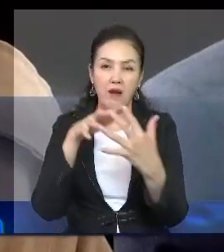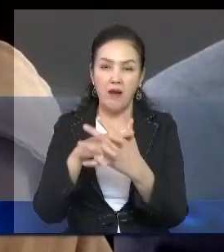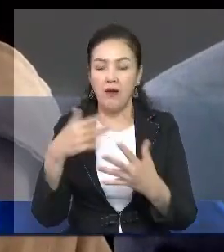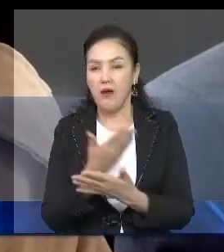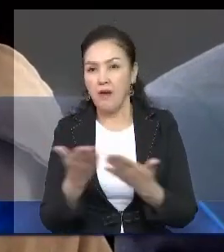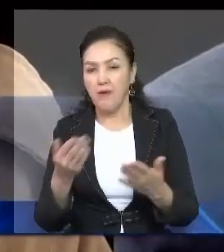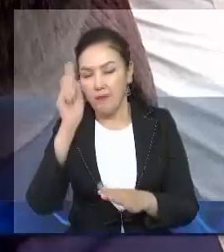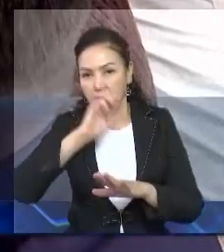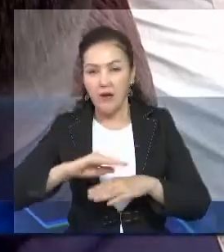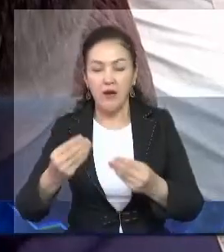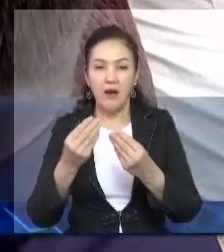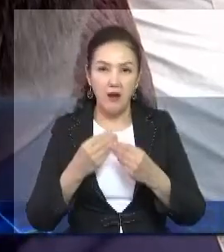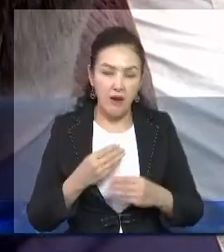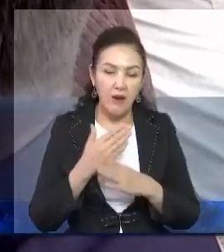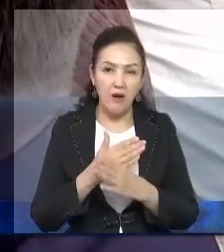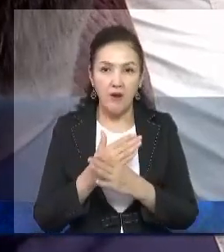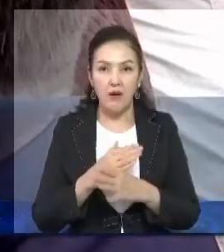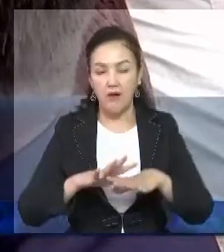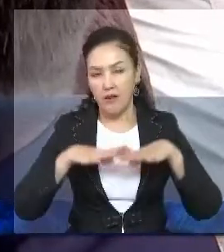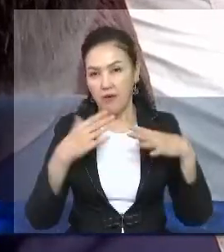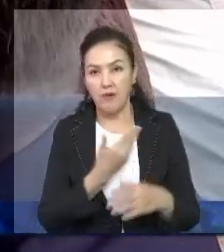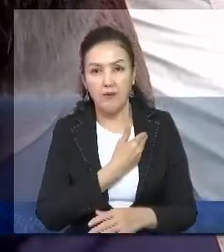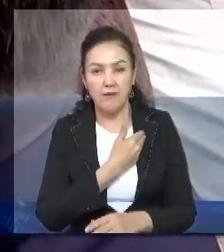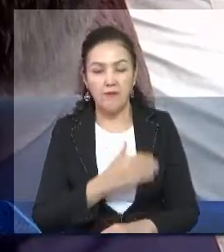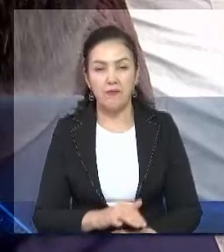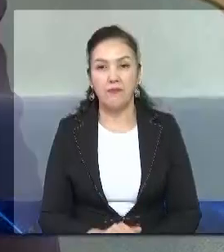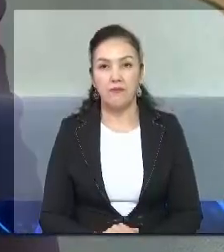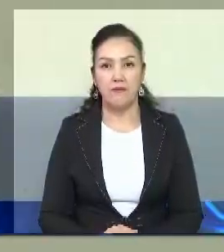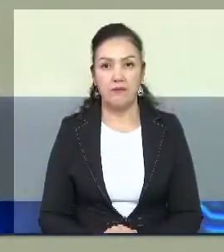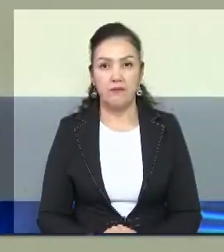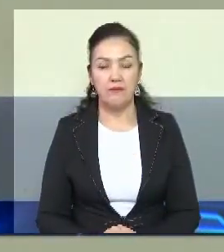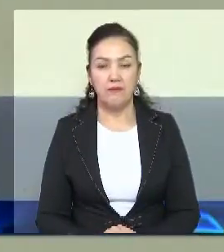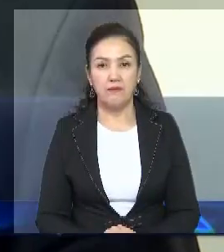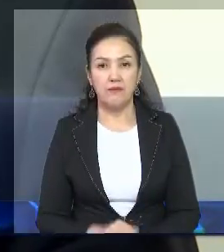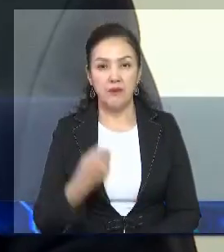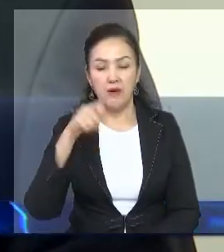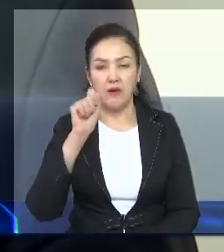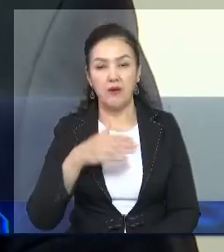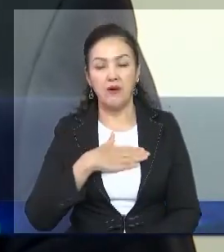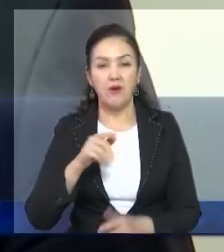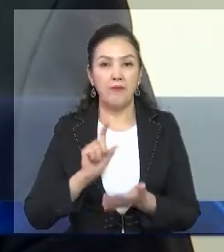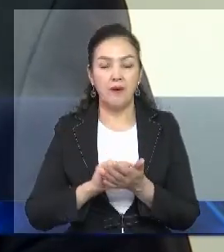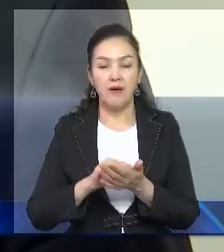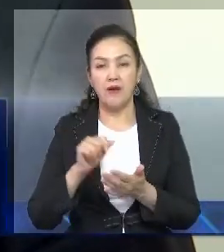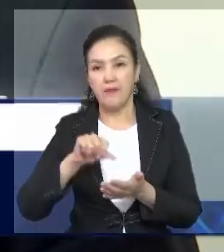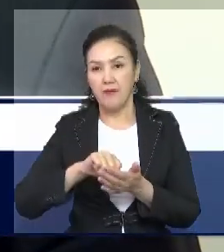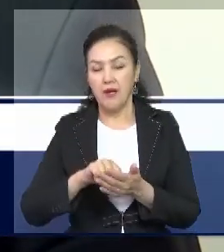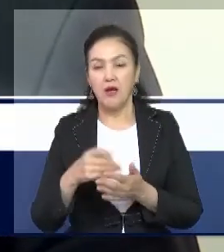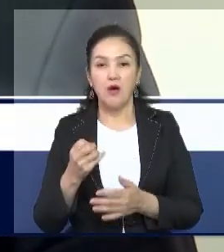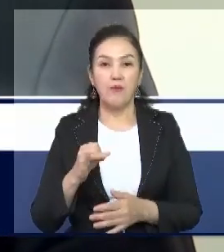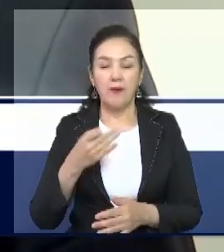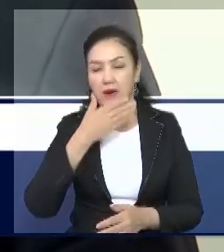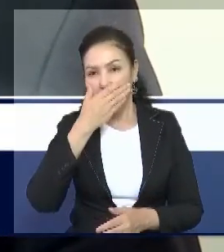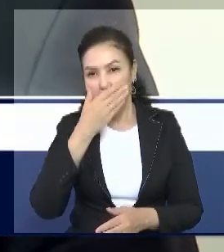олар мемлекеттен берілетін жәрдемақы көлемі көбейсе дейді. Ауған соғысының ардагерлері кеше кеңес әскері